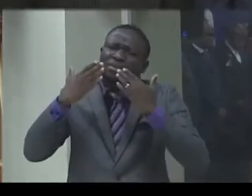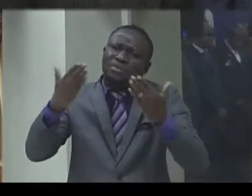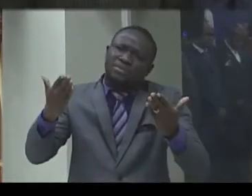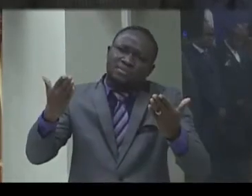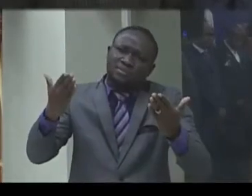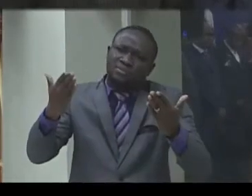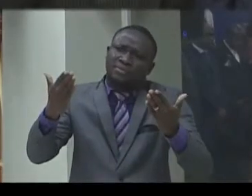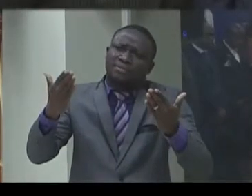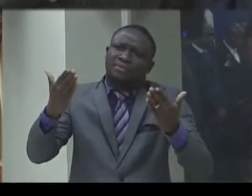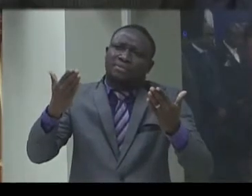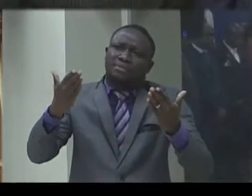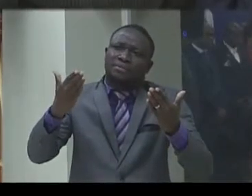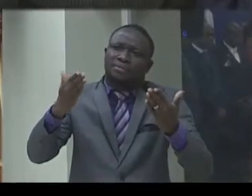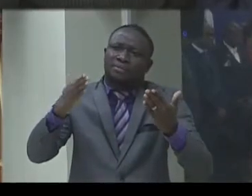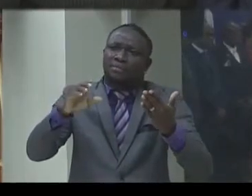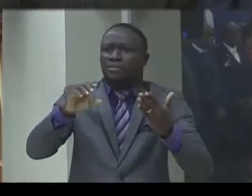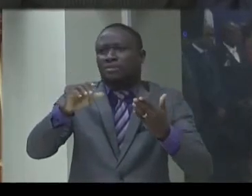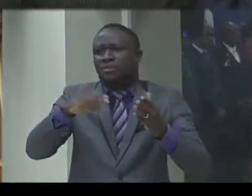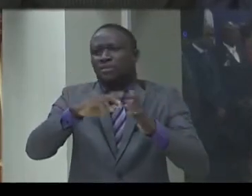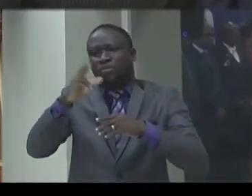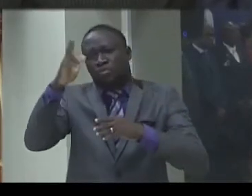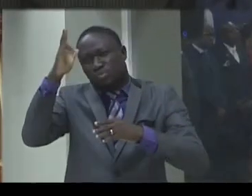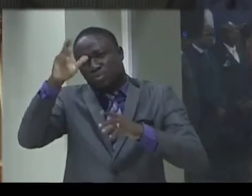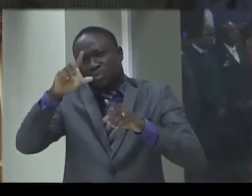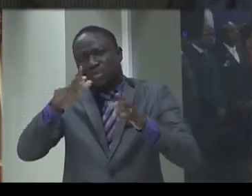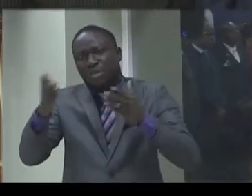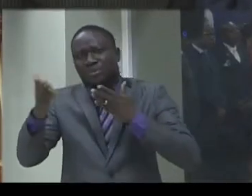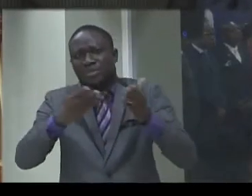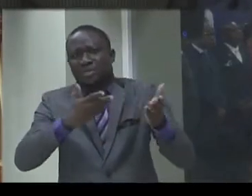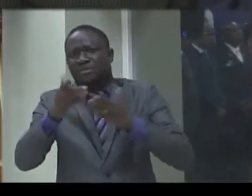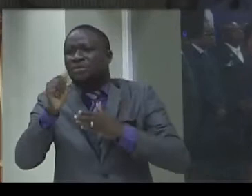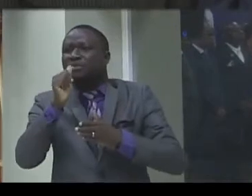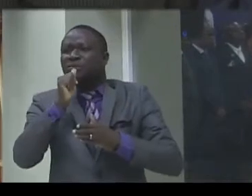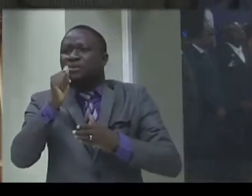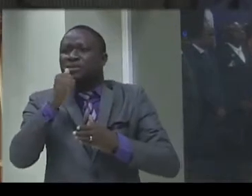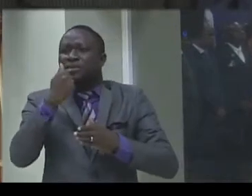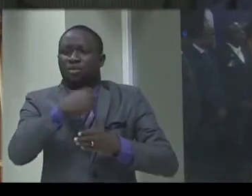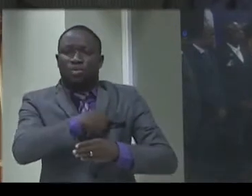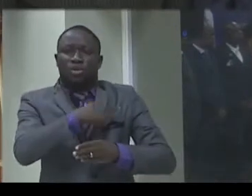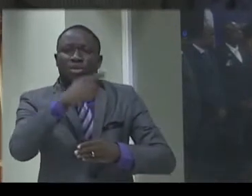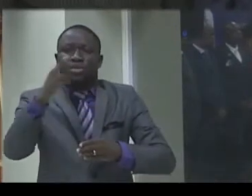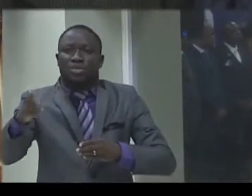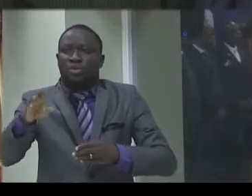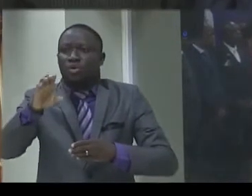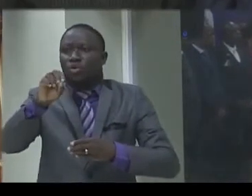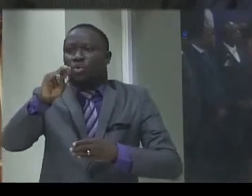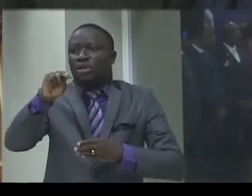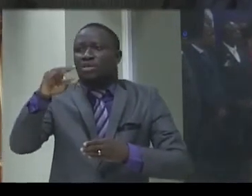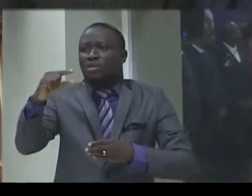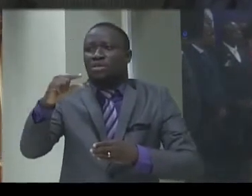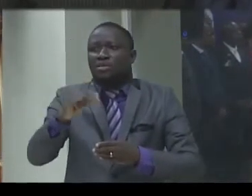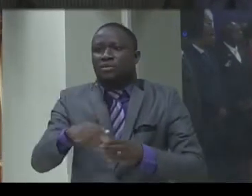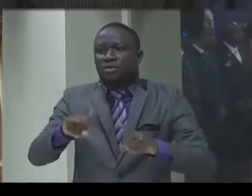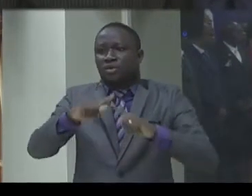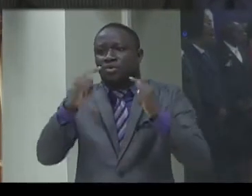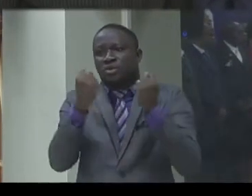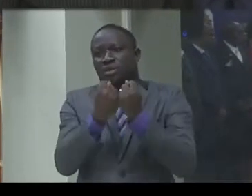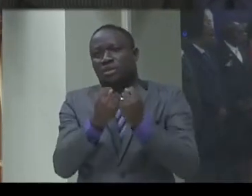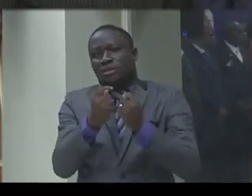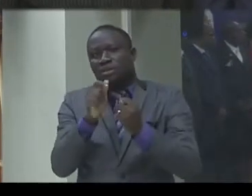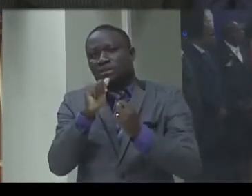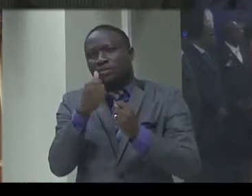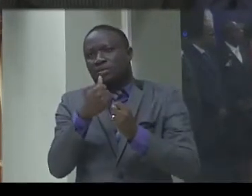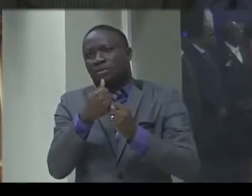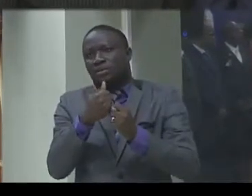vodou izan yo sekte privé ONG yo sosyete civil